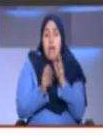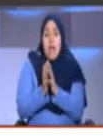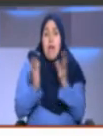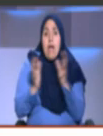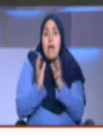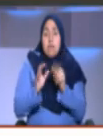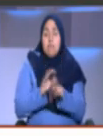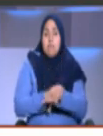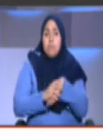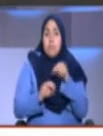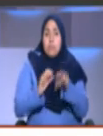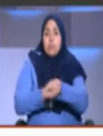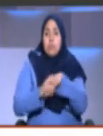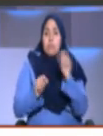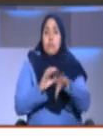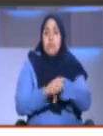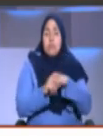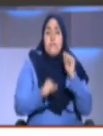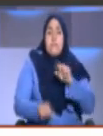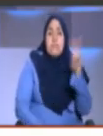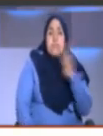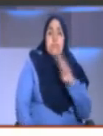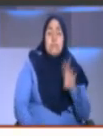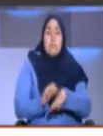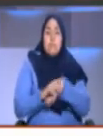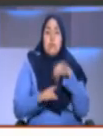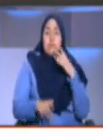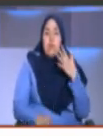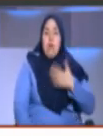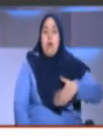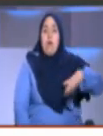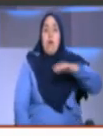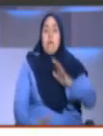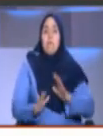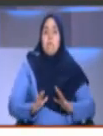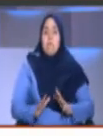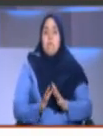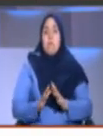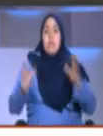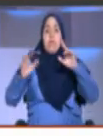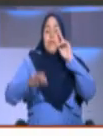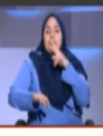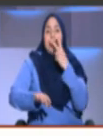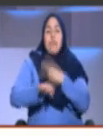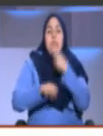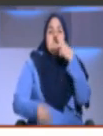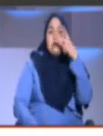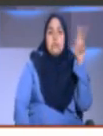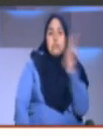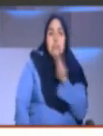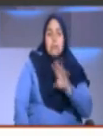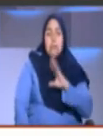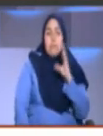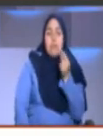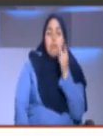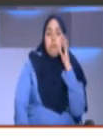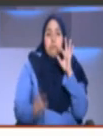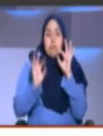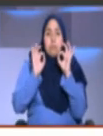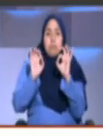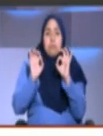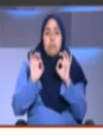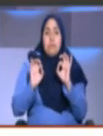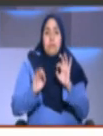مشروع قومي عملاق تشهده سيناء بكل الدقه وبدقه شديده. هذا